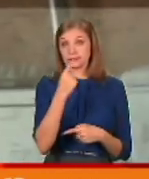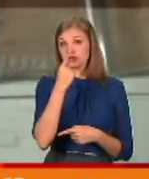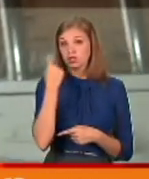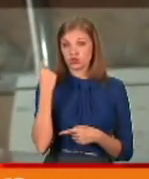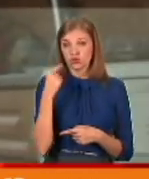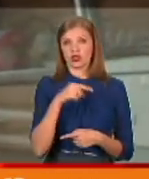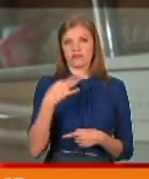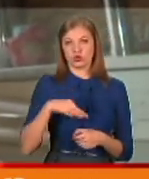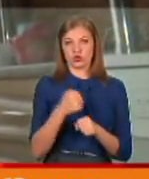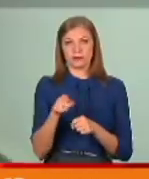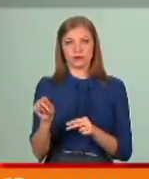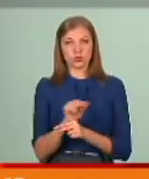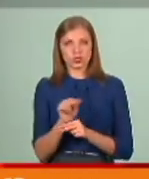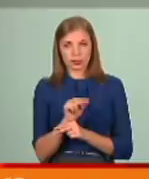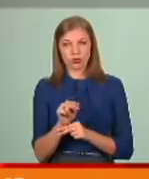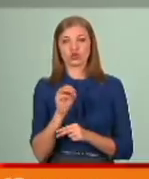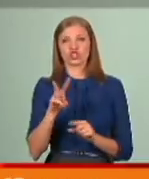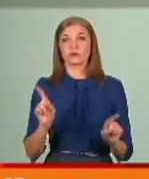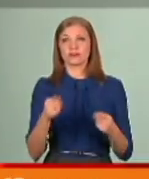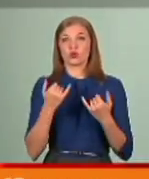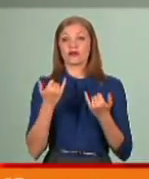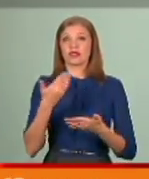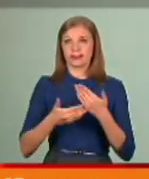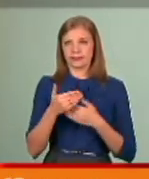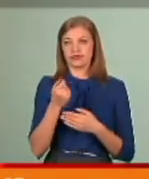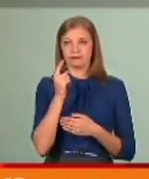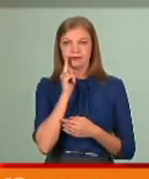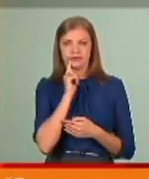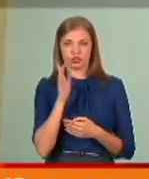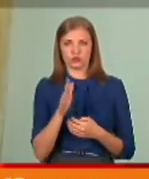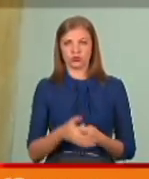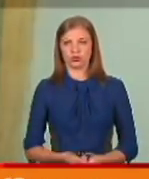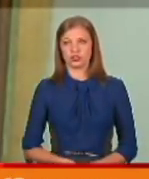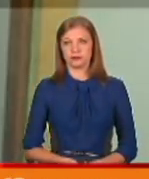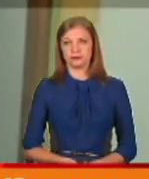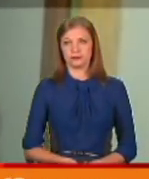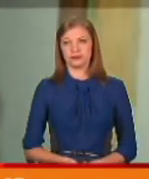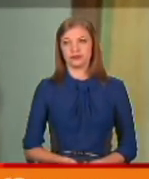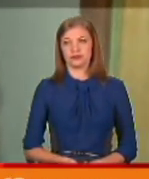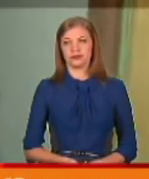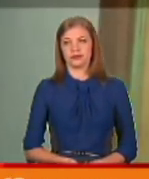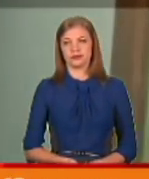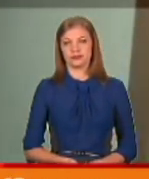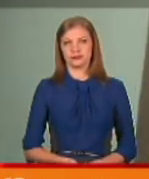Нещодавно пасинок зробив тут ремонт, чим створив для інваліда певні незручності.